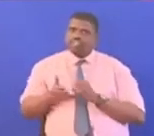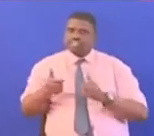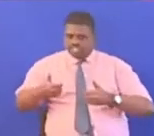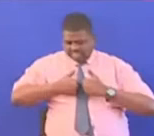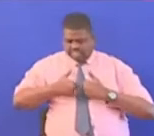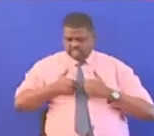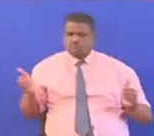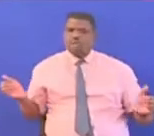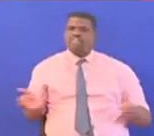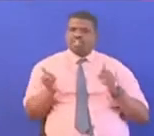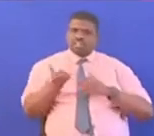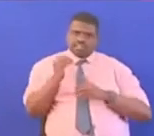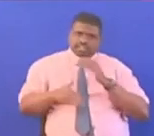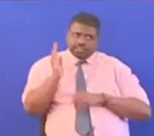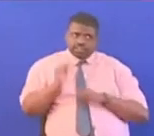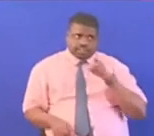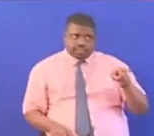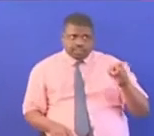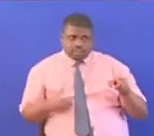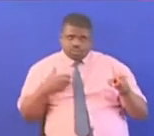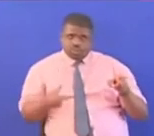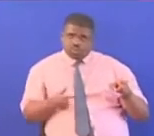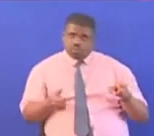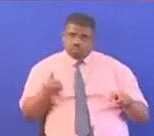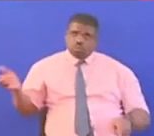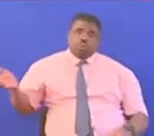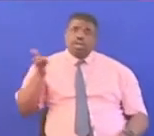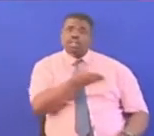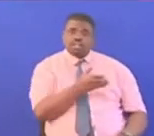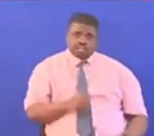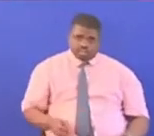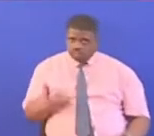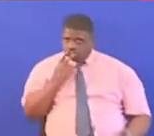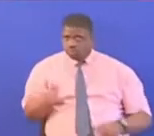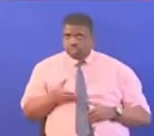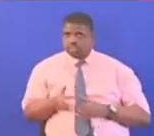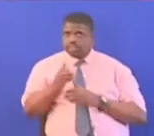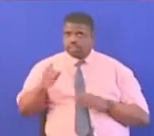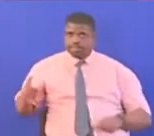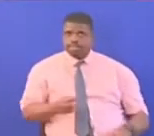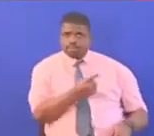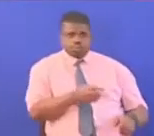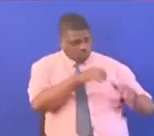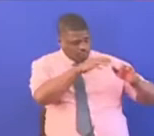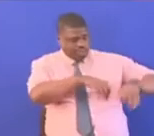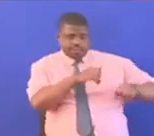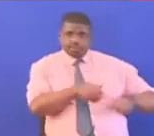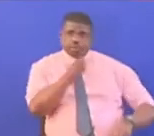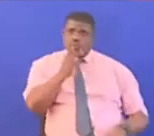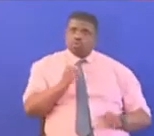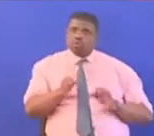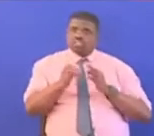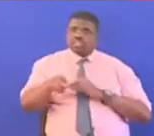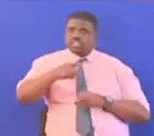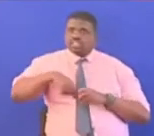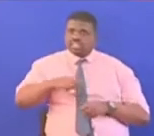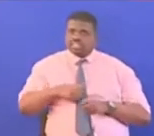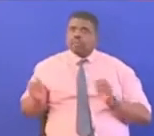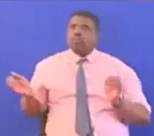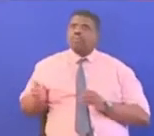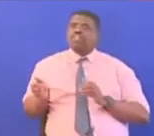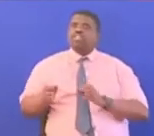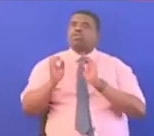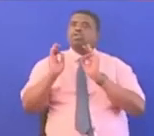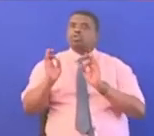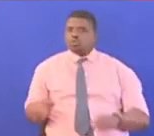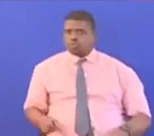wahifadhi. Lakini zaidi waziri ni kualike tuangalie njia za mapito ya wanyama. Uone kwamba jinsi sisi tulivyo wahifadhi